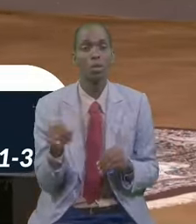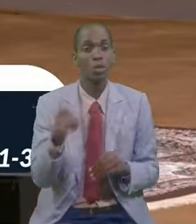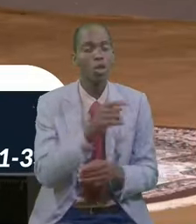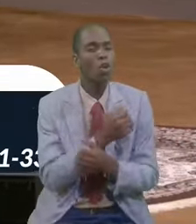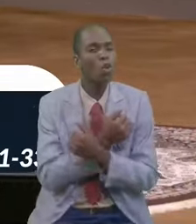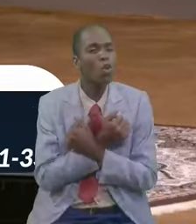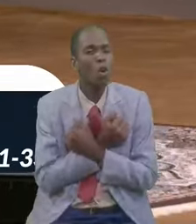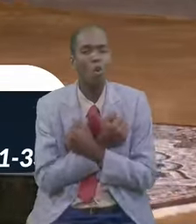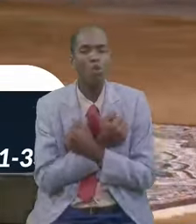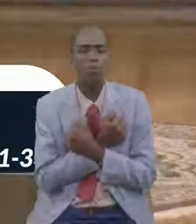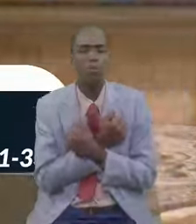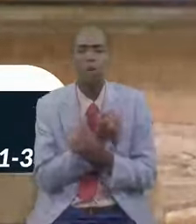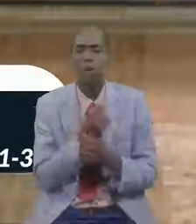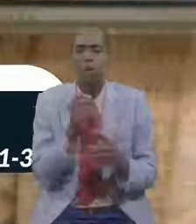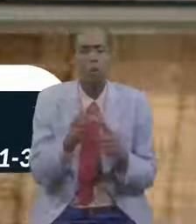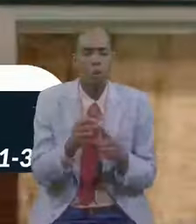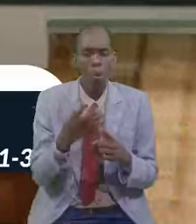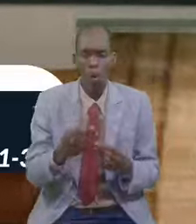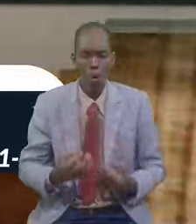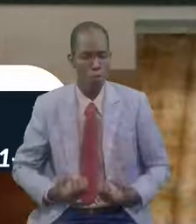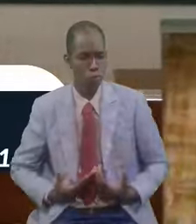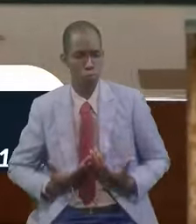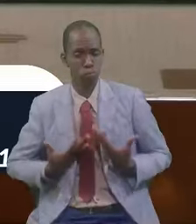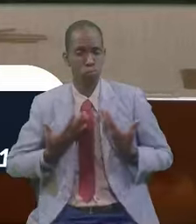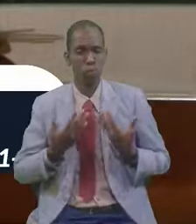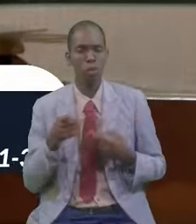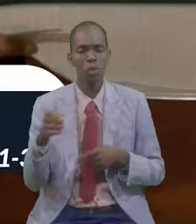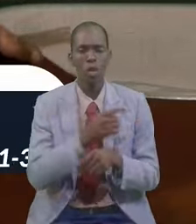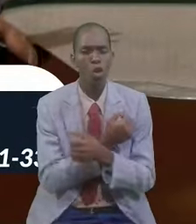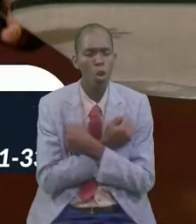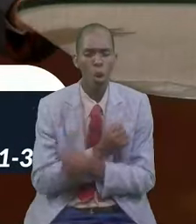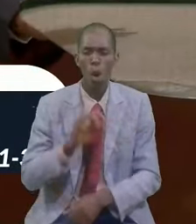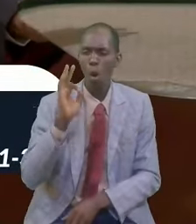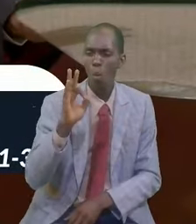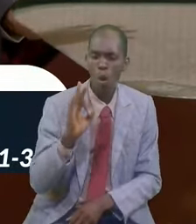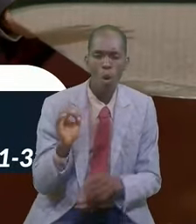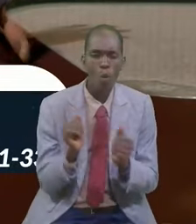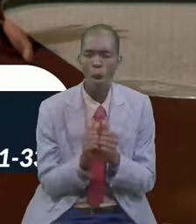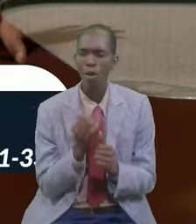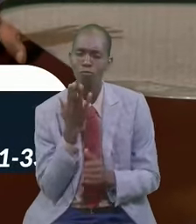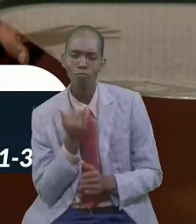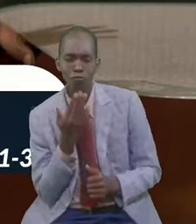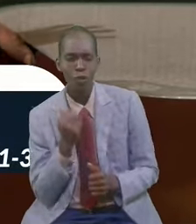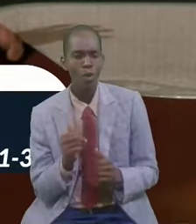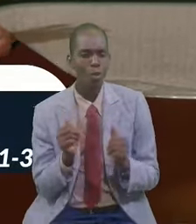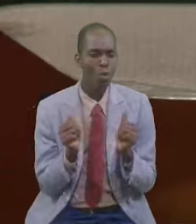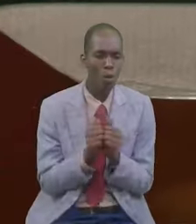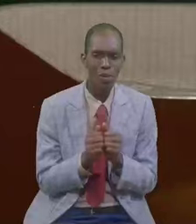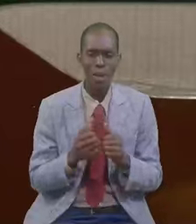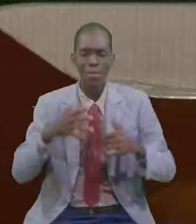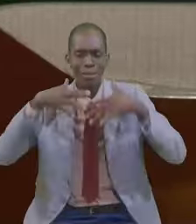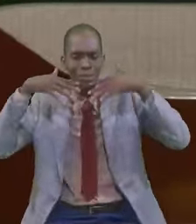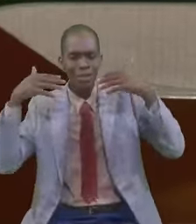Les gens aiment la motivation. Ils aiment l'enthousiasme. Ils aiment les choses-là que